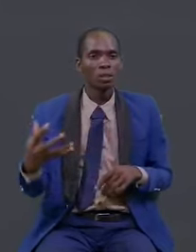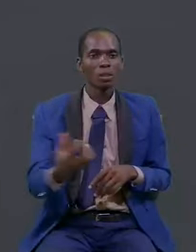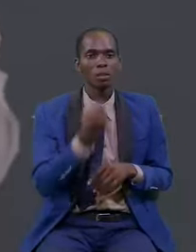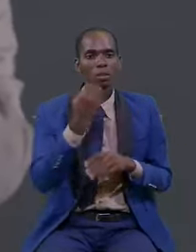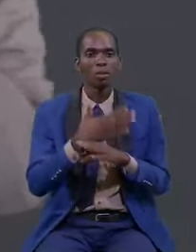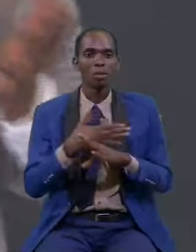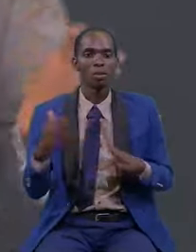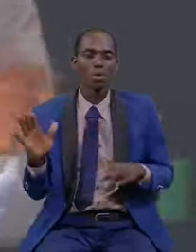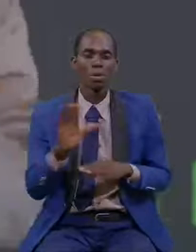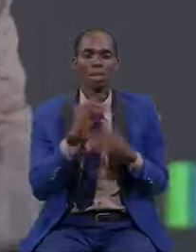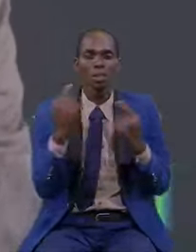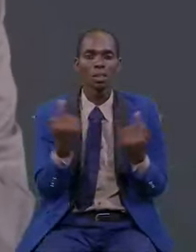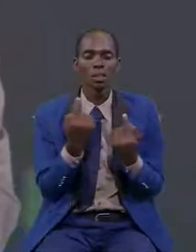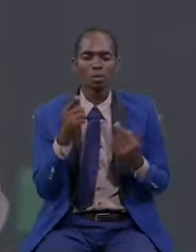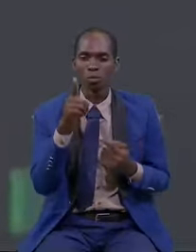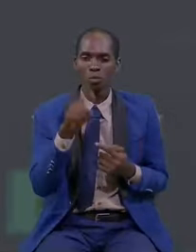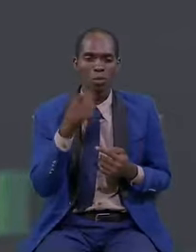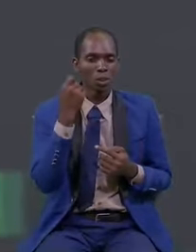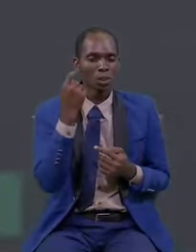j'ôterai leur péché, comprenez